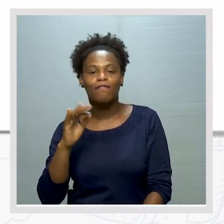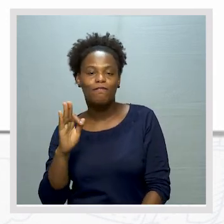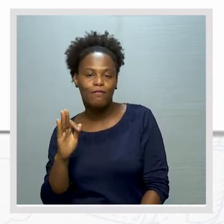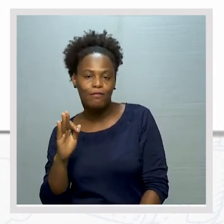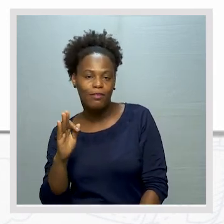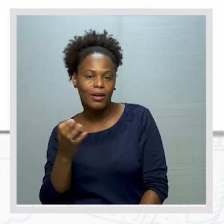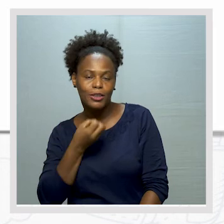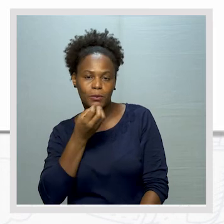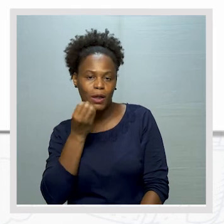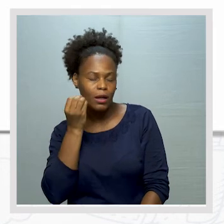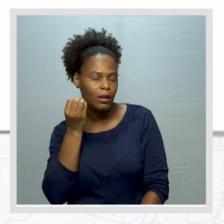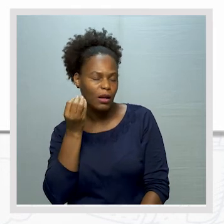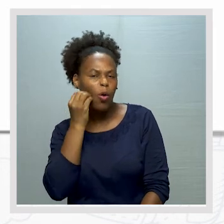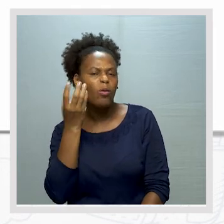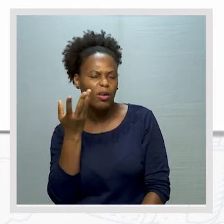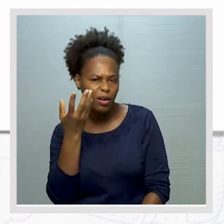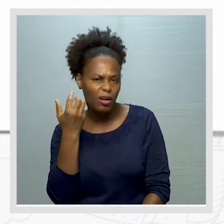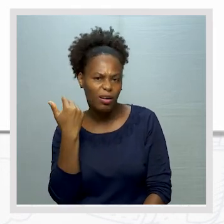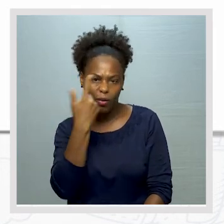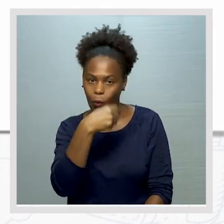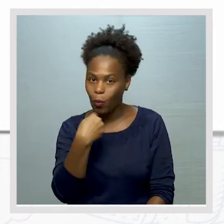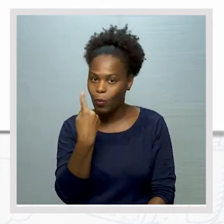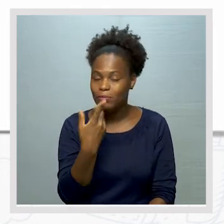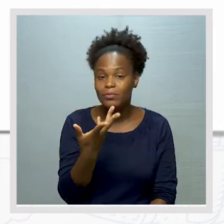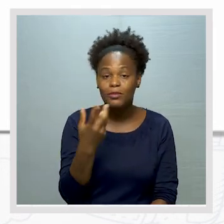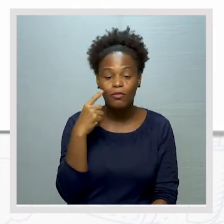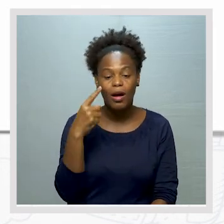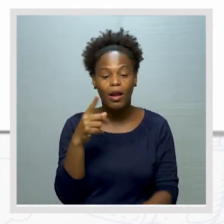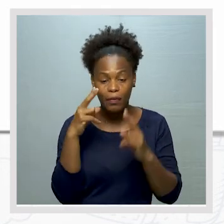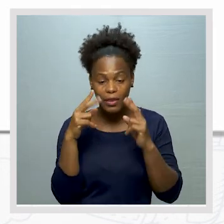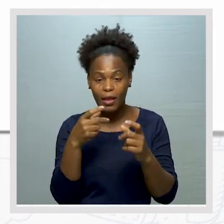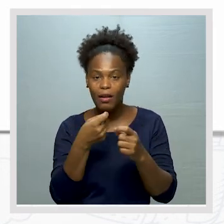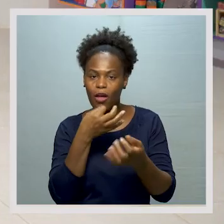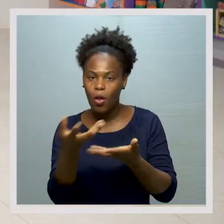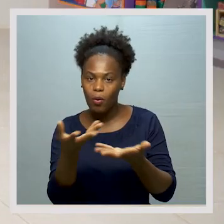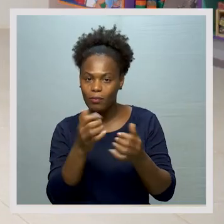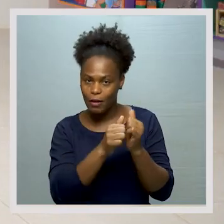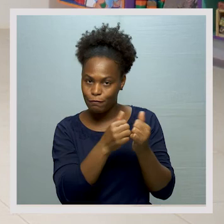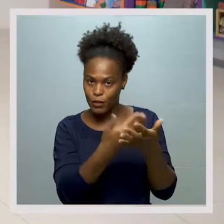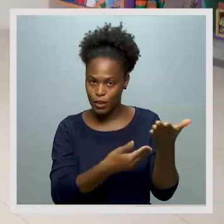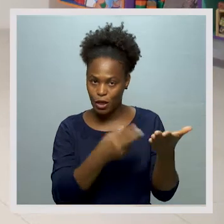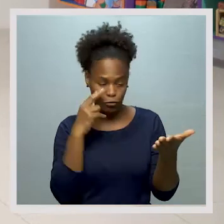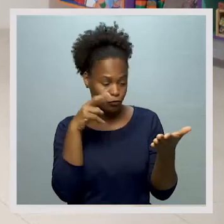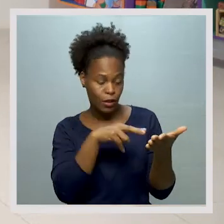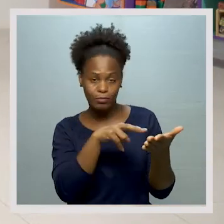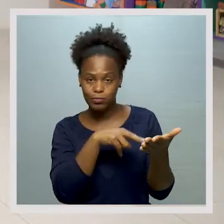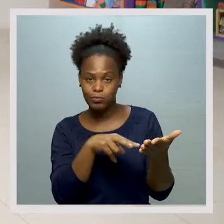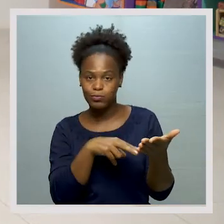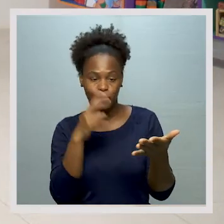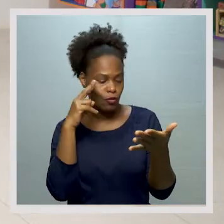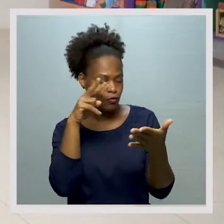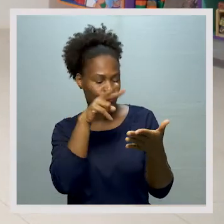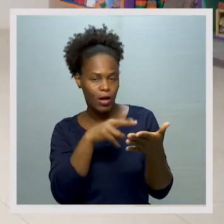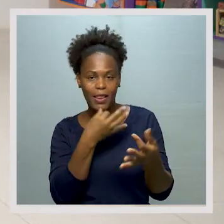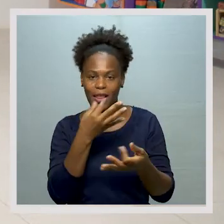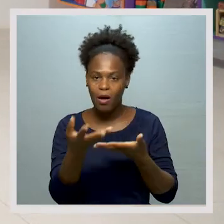Donc, vous allez observer le dialogue que vous avez sur votre fiche. C'est bon? Vous observez le dialogue